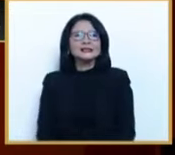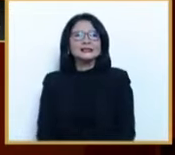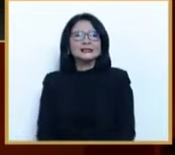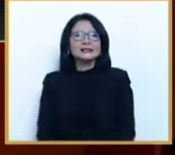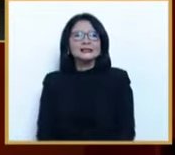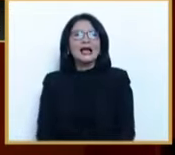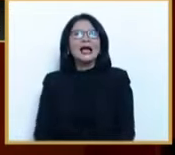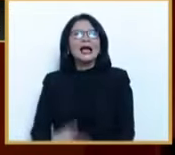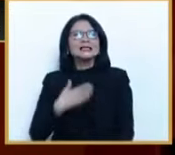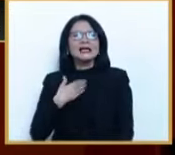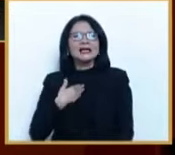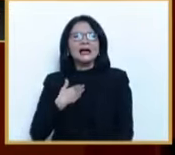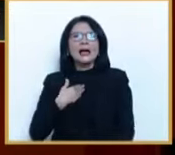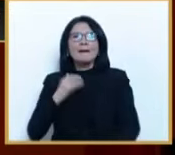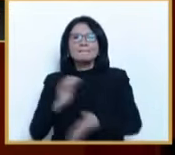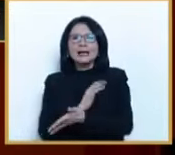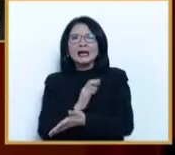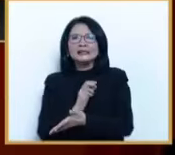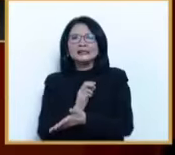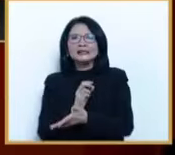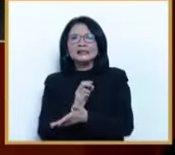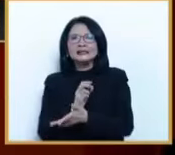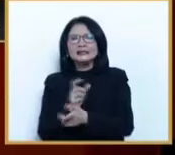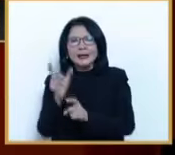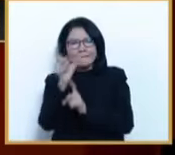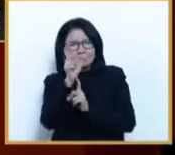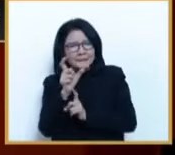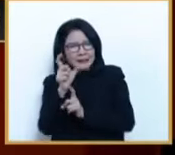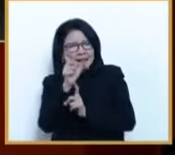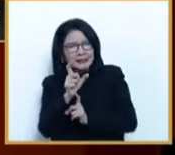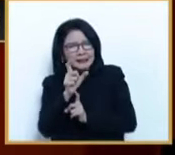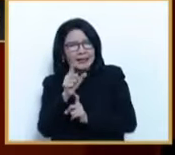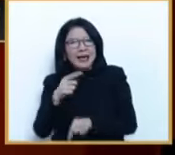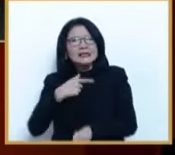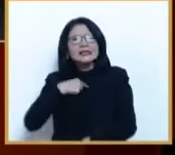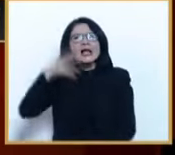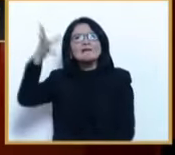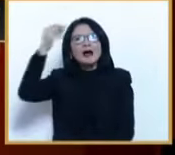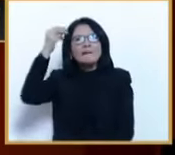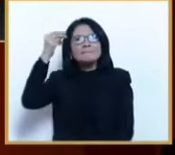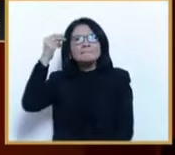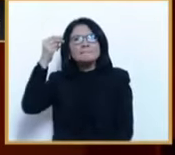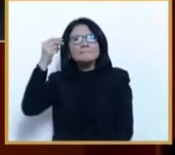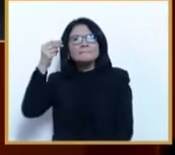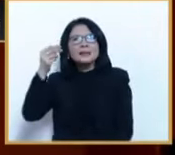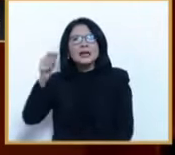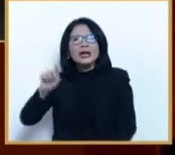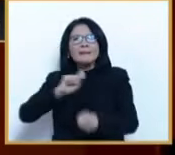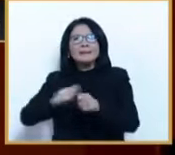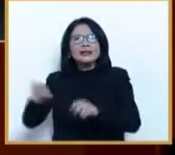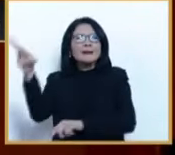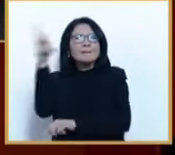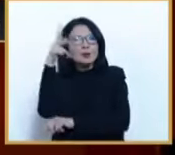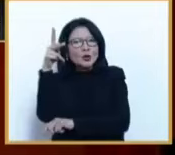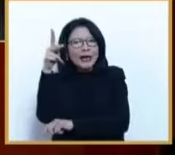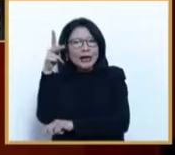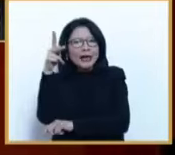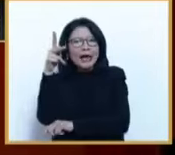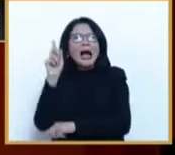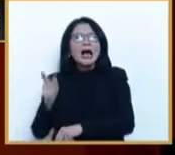Saya mantan penyidik saya sangat paham seringkiali proyek diada-adakan di situ ada